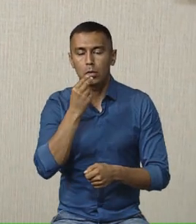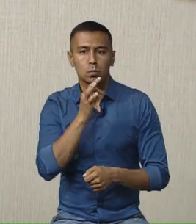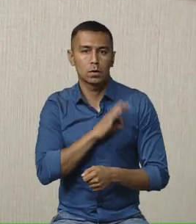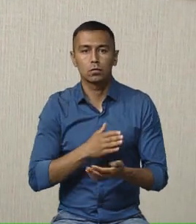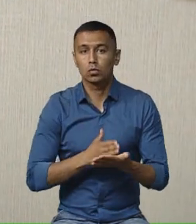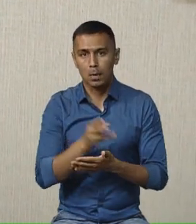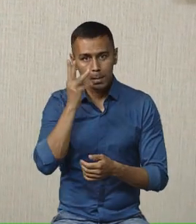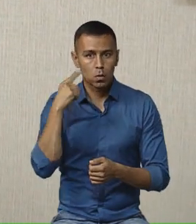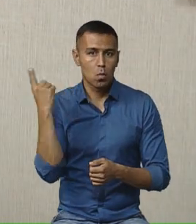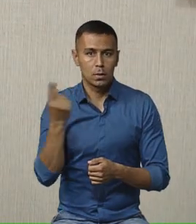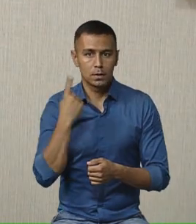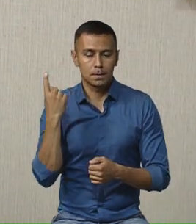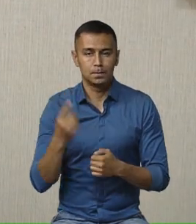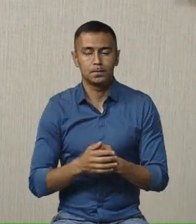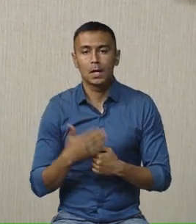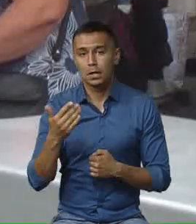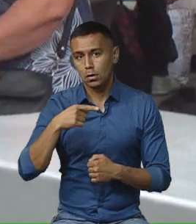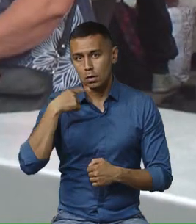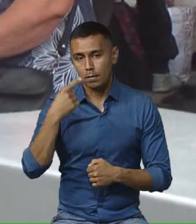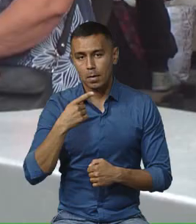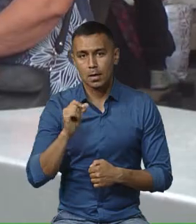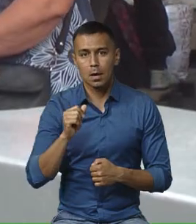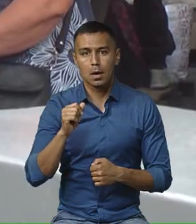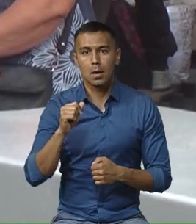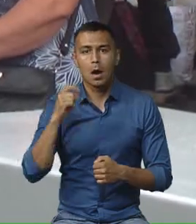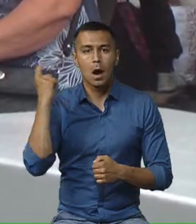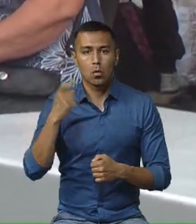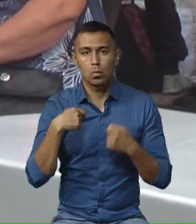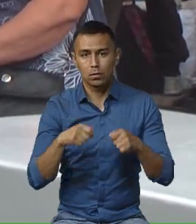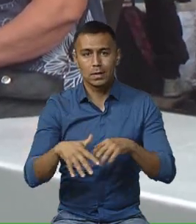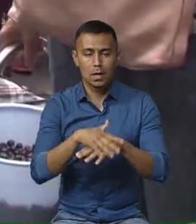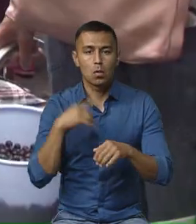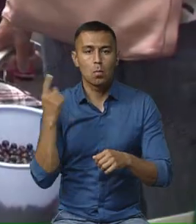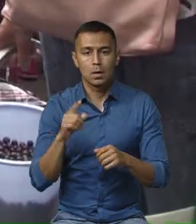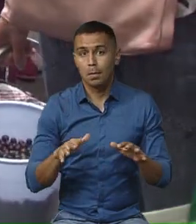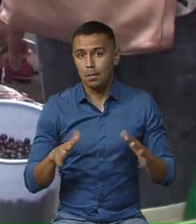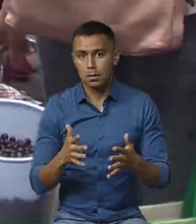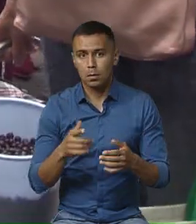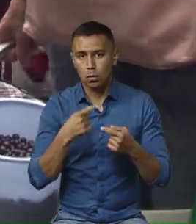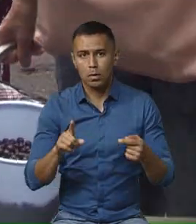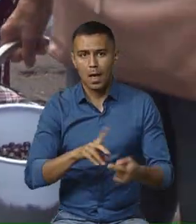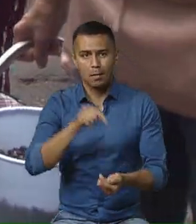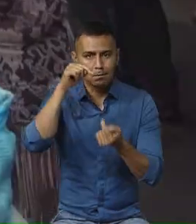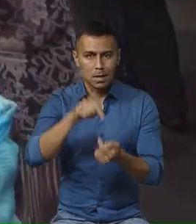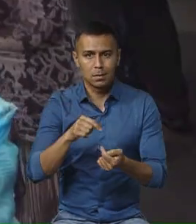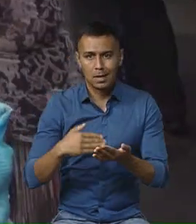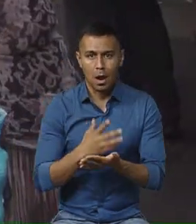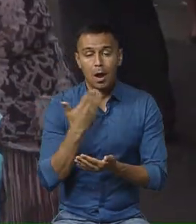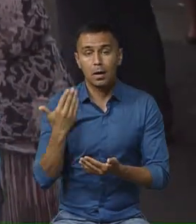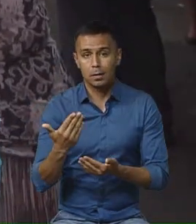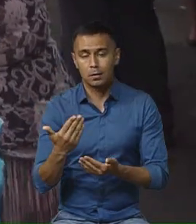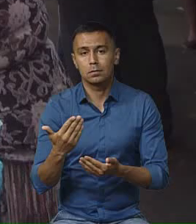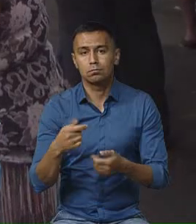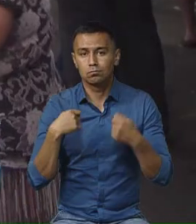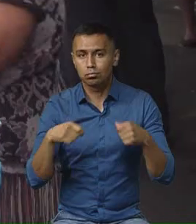Хмельницькій області Олександра Титарчук. За її словами, на агропродовольчих ринках області трапляється продукція неналежної якості, але її до